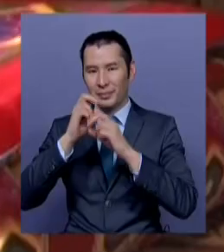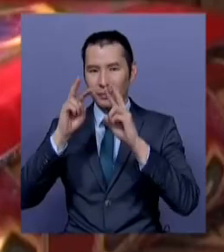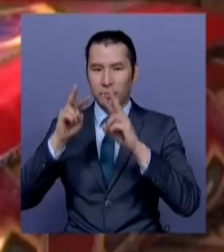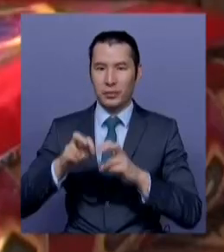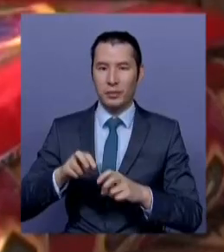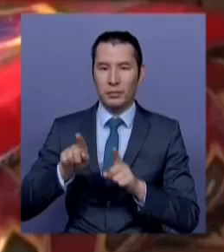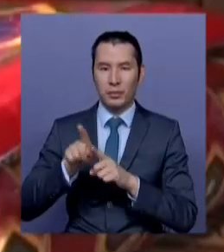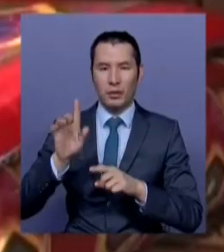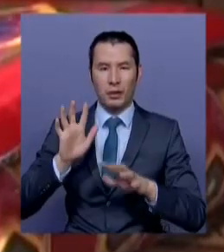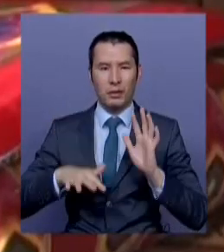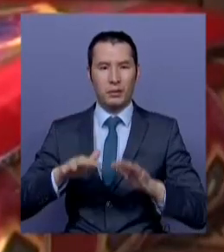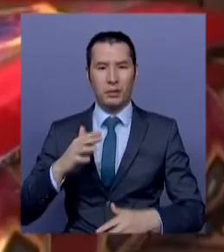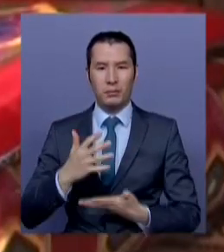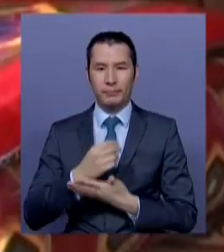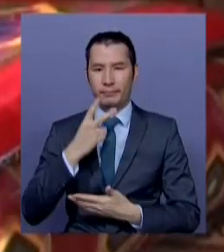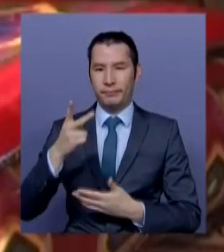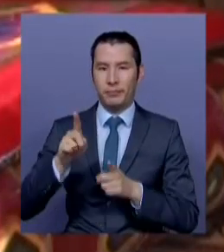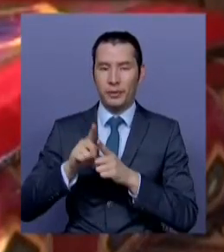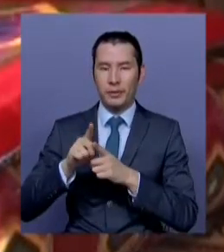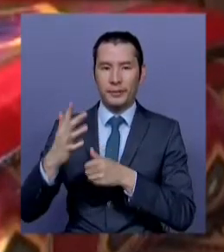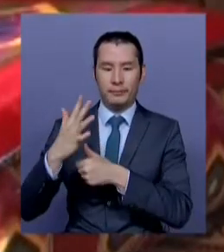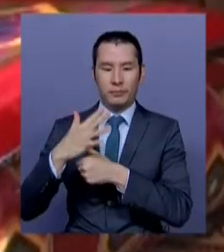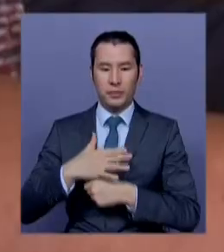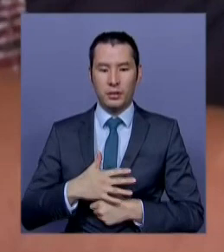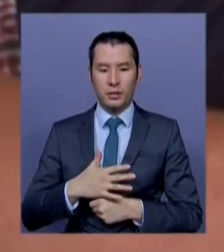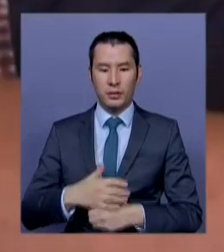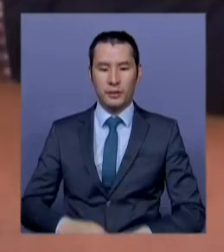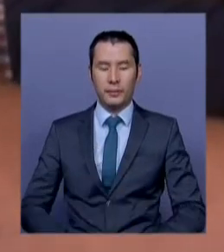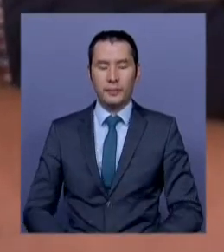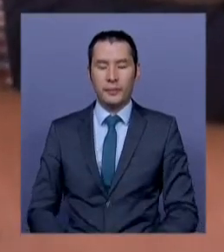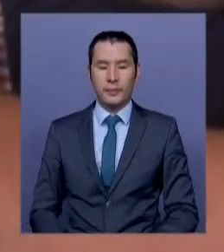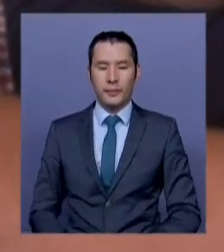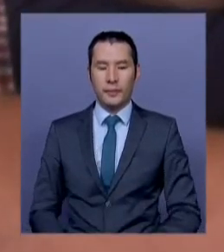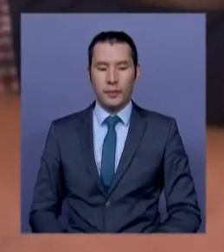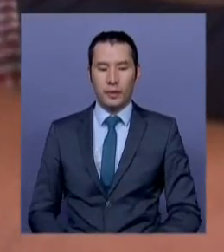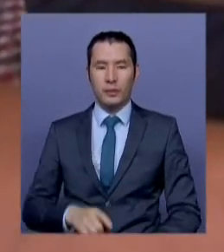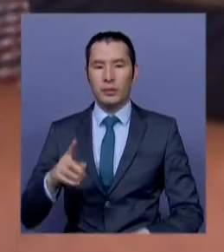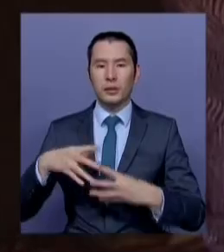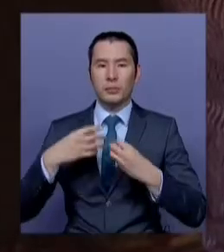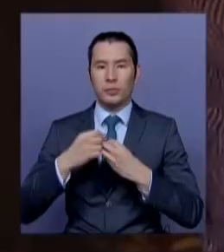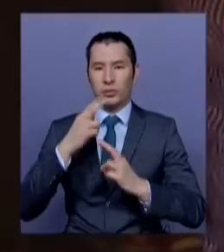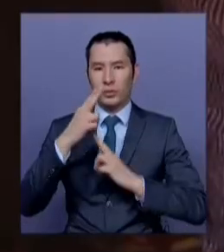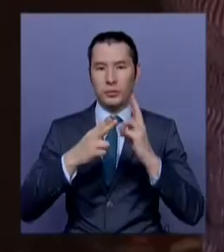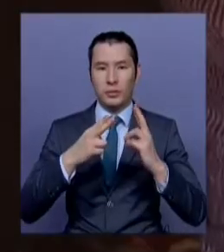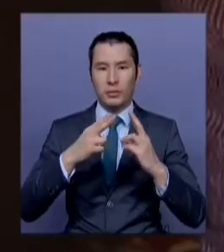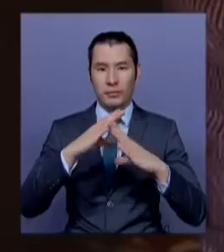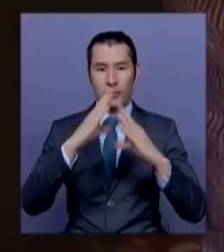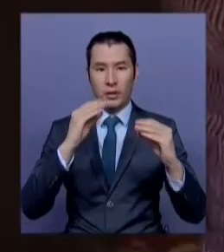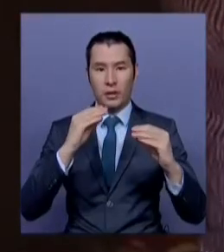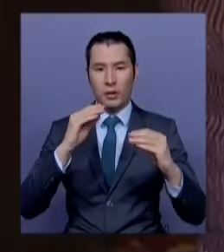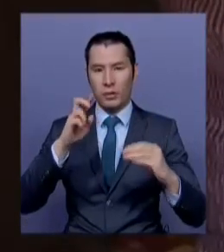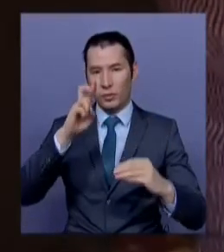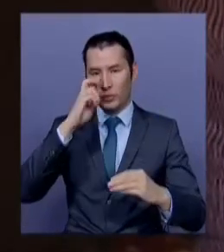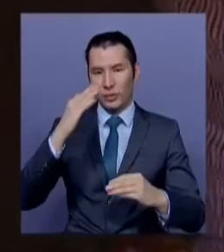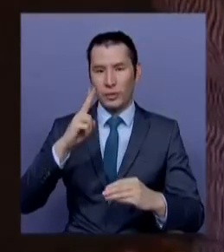берген. Зардап шегушілер кісі өлімінің көлік апатына тікелей қатысы бар деп отыр. Себебі аналарын мемлекеттік